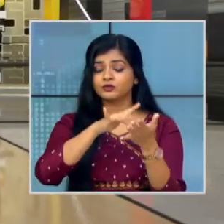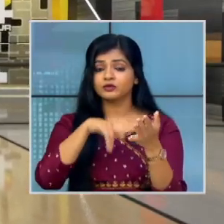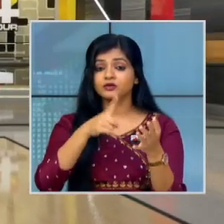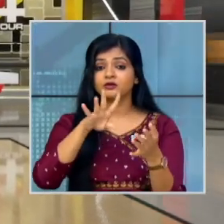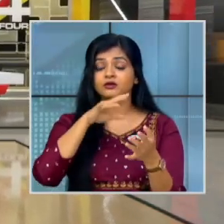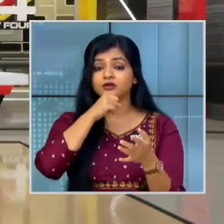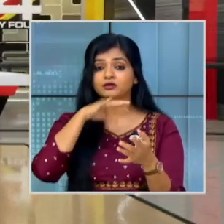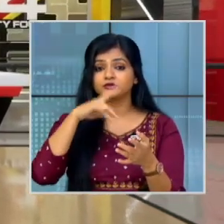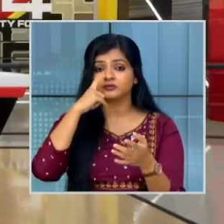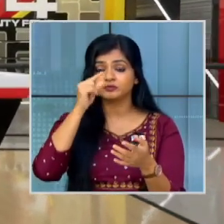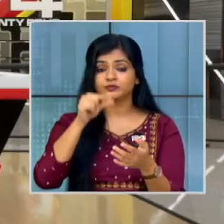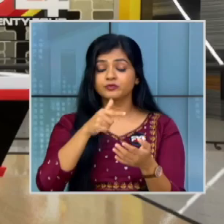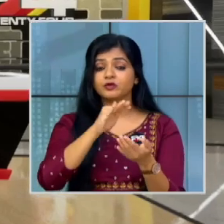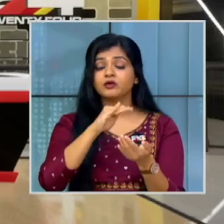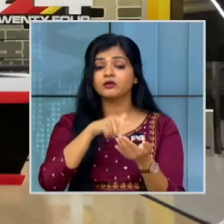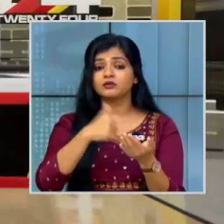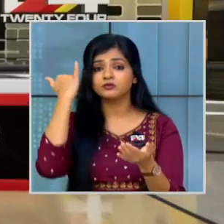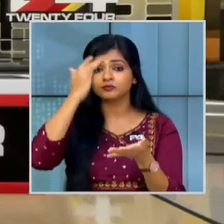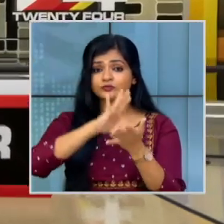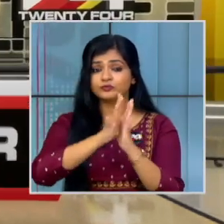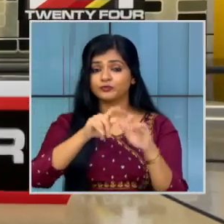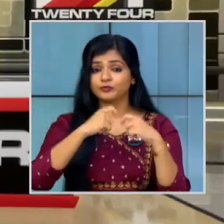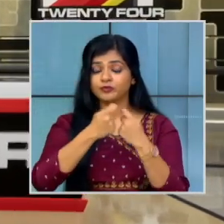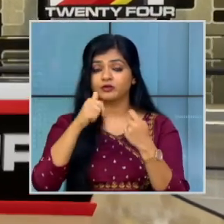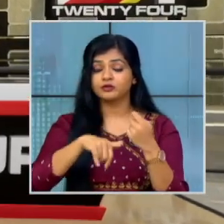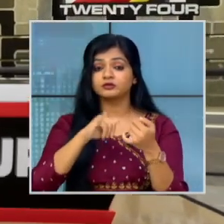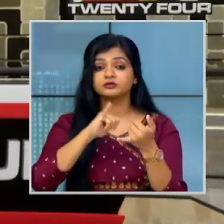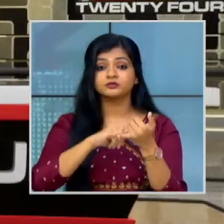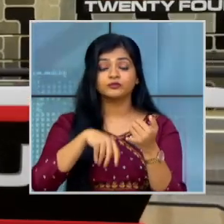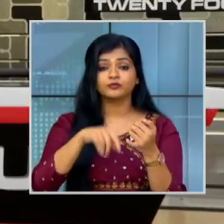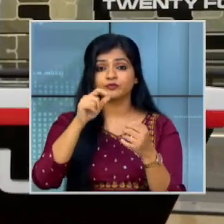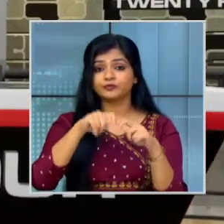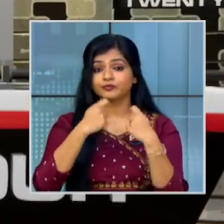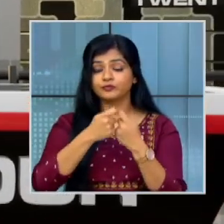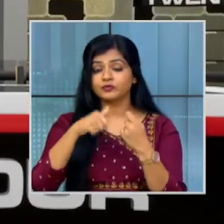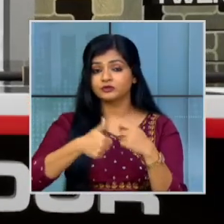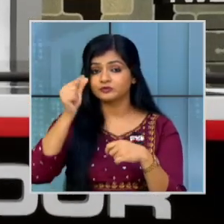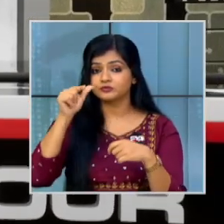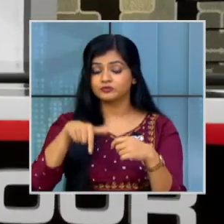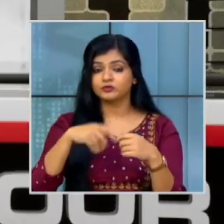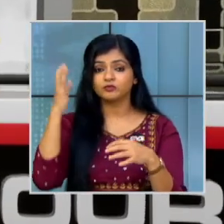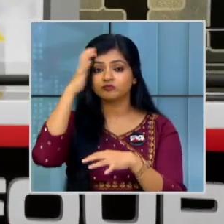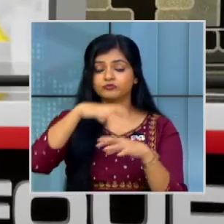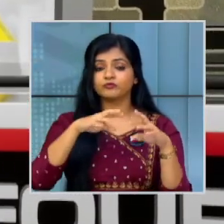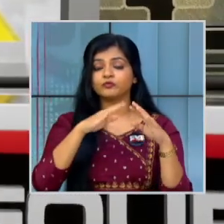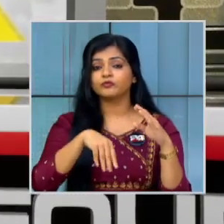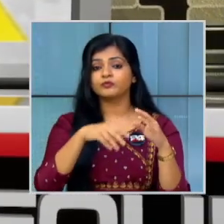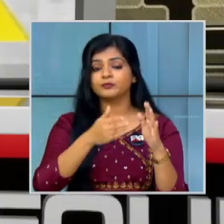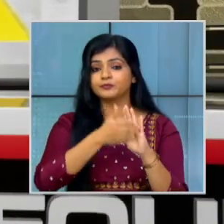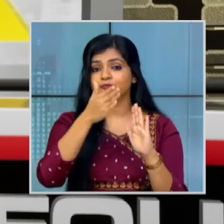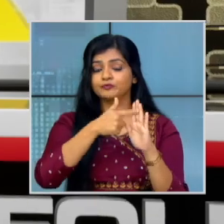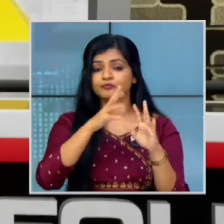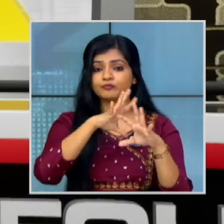അയോധ്യയിൽ 12കാരിയെ കൂട്ടബലാത്സംഗം ചെയ്ത കേസിലെ പ്രതിയായ സമാജ്വാദി പാർട്ടി നേതാവിന്റെ കെട്ടിടം ബുൾഡോസർ ഉപയോഗിച്ച് തകർത്തു. മൊയ്ത് ഖാന്റെ ഷോപ്പിംഗ് കോംപ്ലക്സ് ആണ്